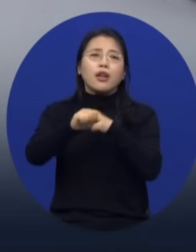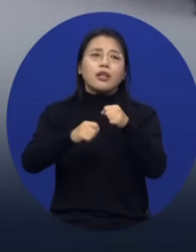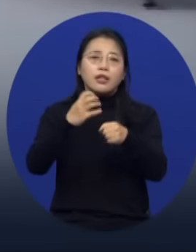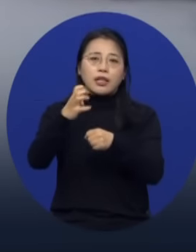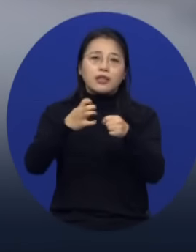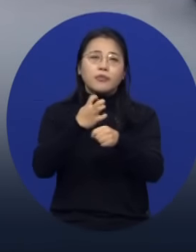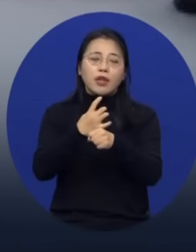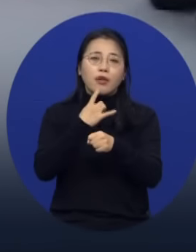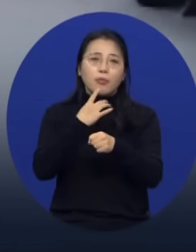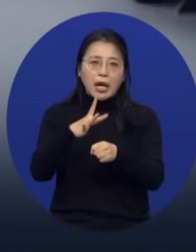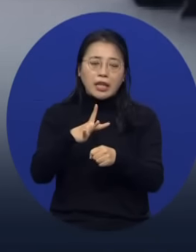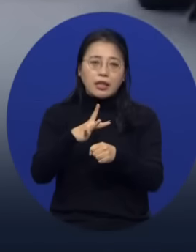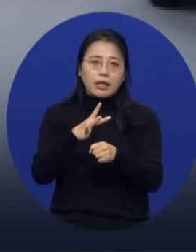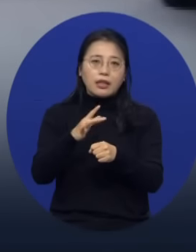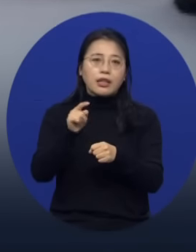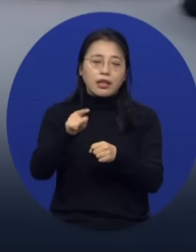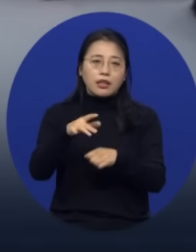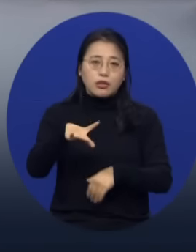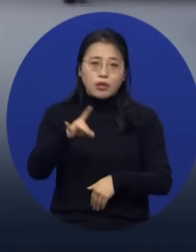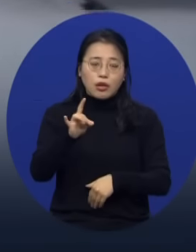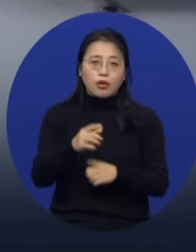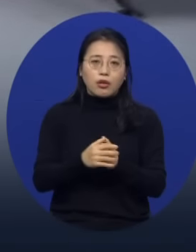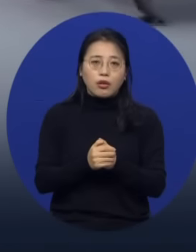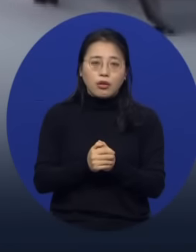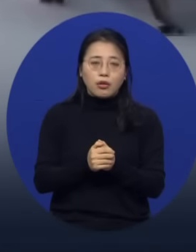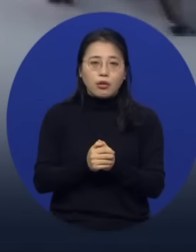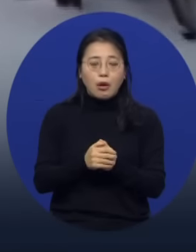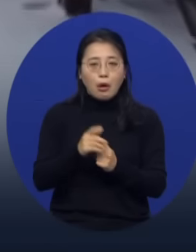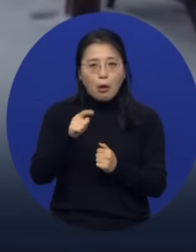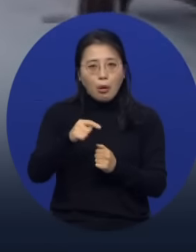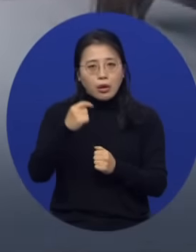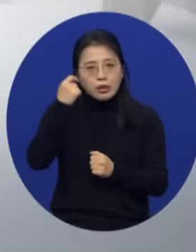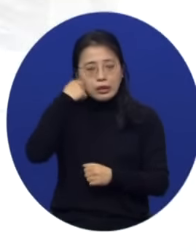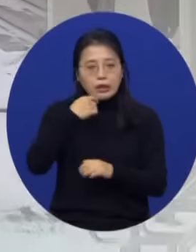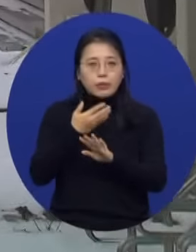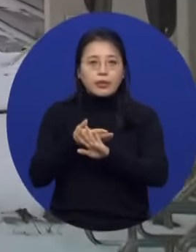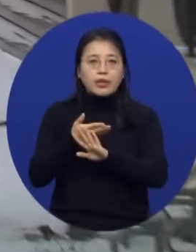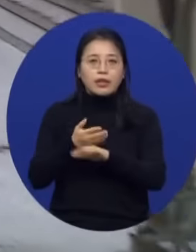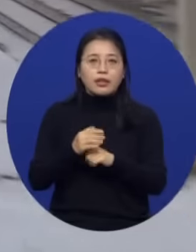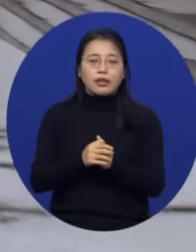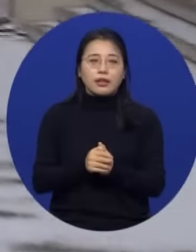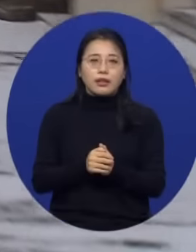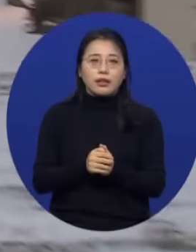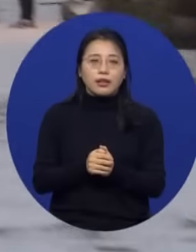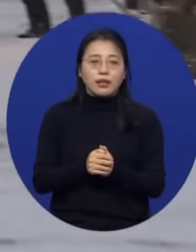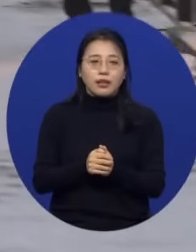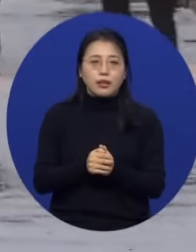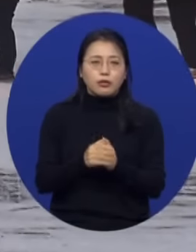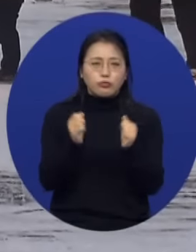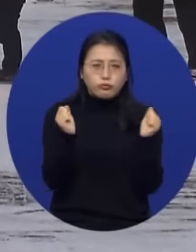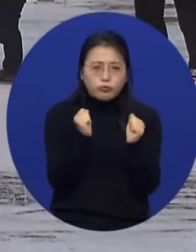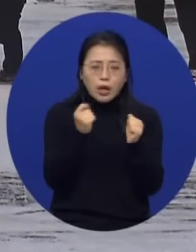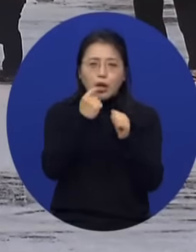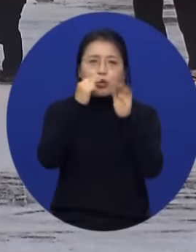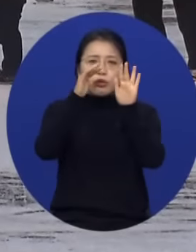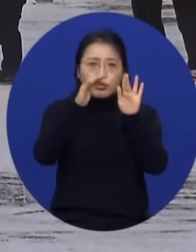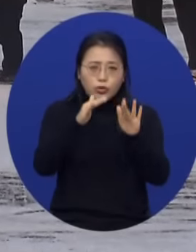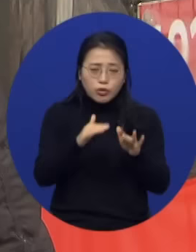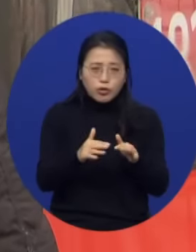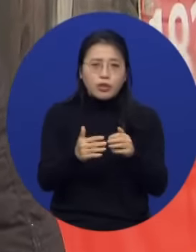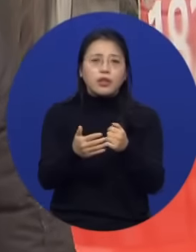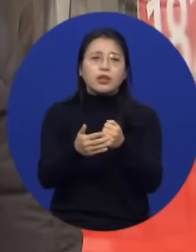그래서 마라도에서 나오고 자란 사람으로서 좀 감회가 새롭고요. 최강 한파와 폭설에 연휴가 끝난